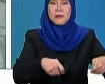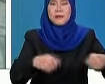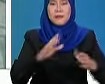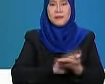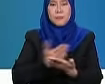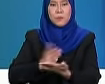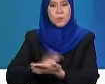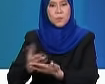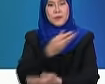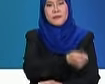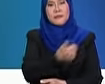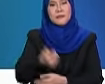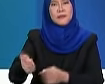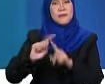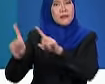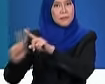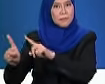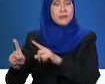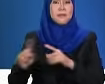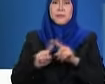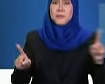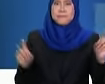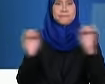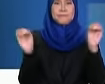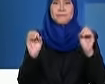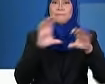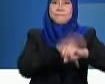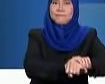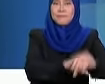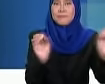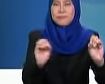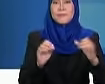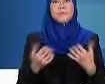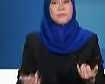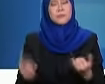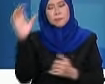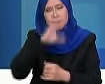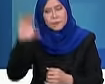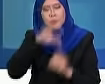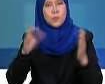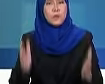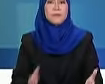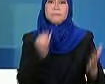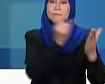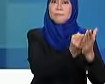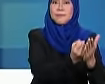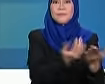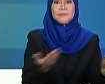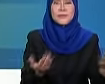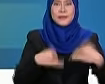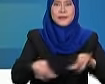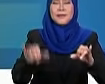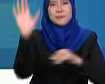beberapa peralatan lain Hai bagaimanapun Dia datang kapan dibuat operasi bagi memerangkap penjenayah terlibat masih